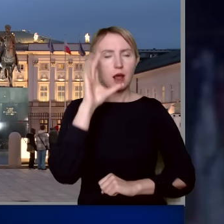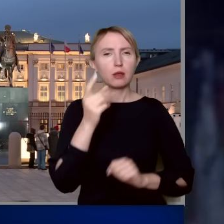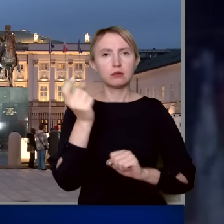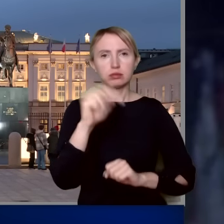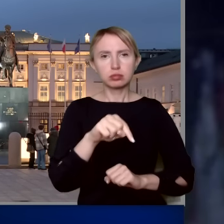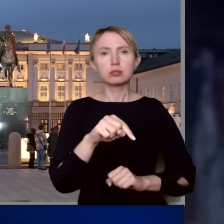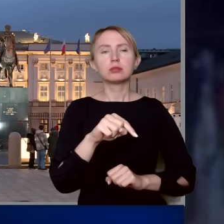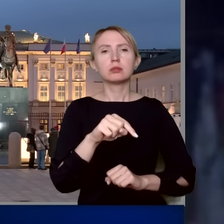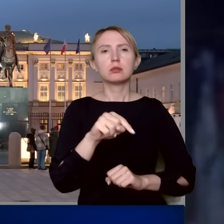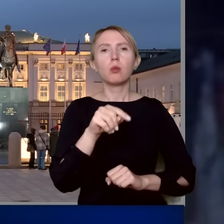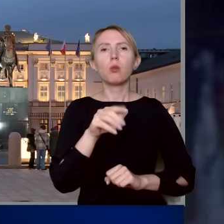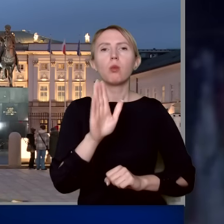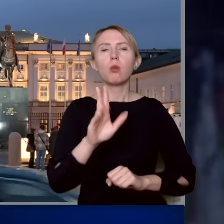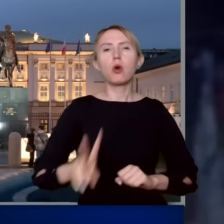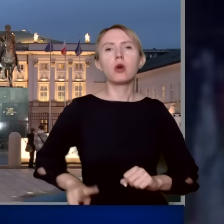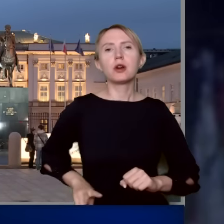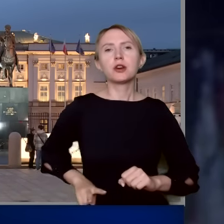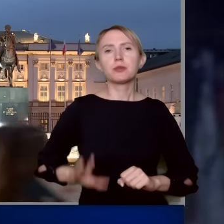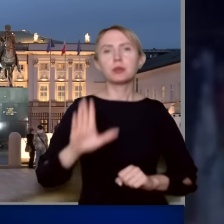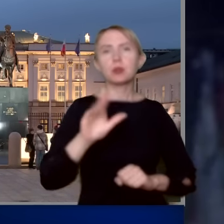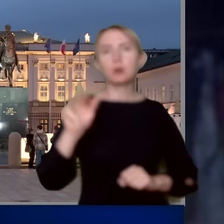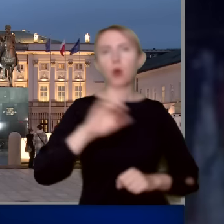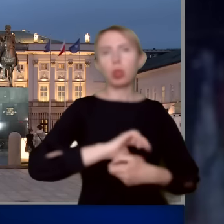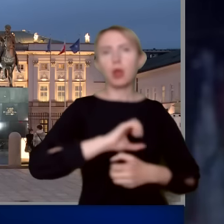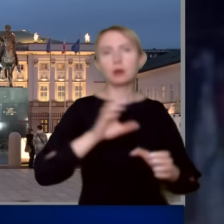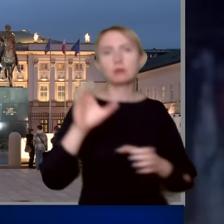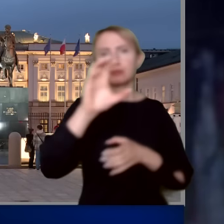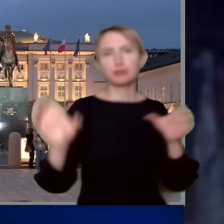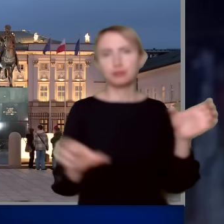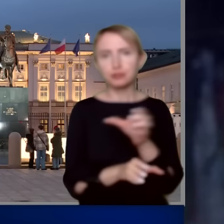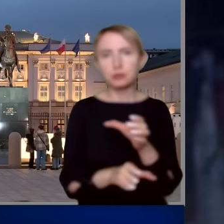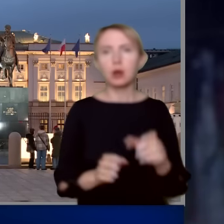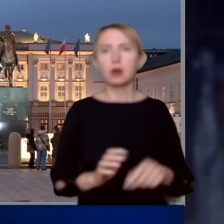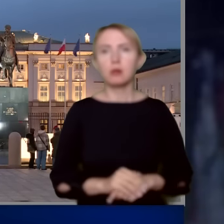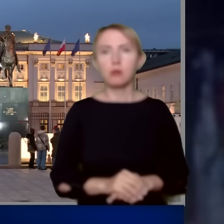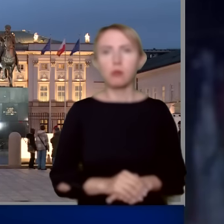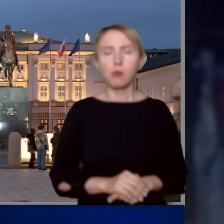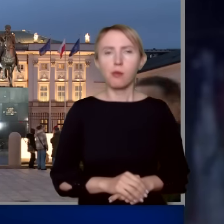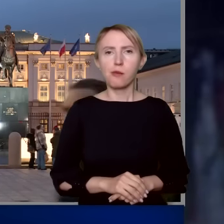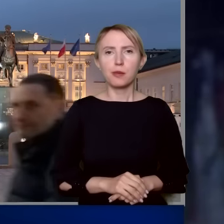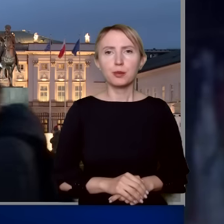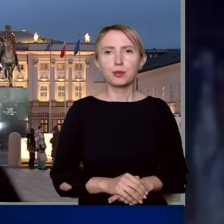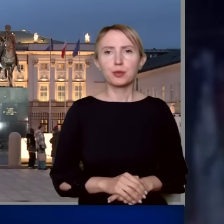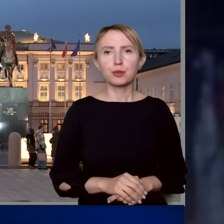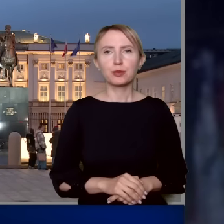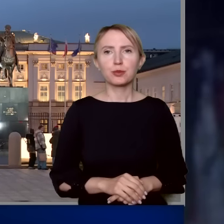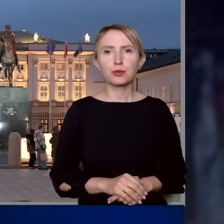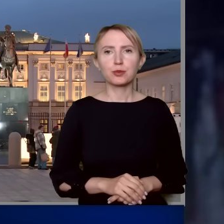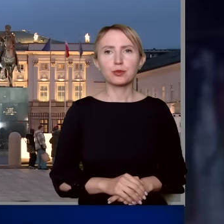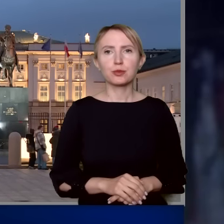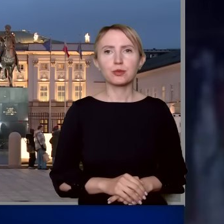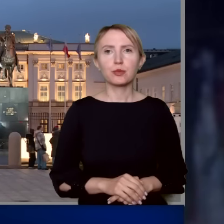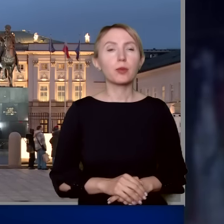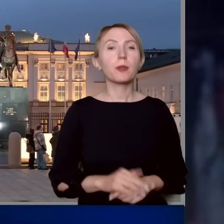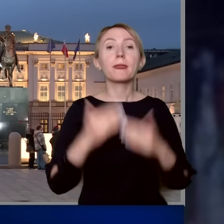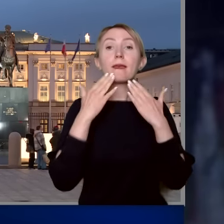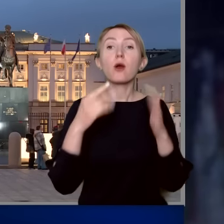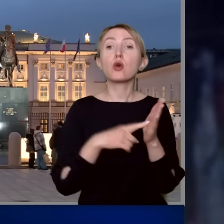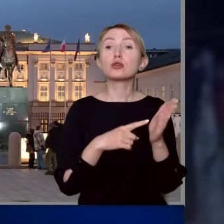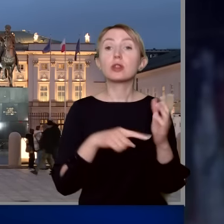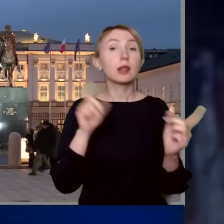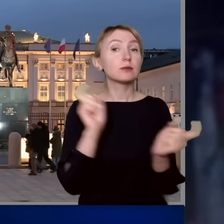przez ministra Bodnara został wprowadzony dzięki temu, że nie został zakwestionowany kwestionowany